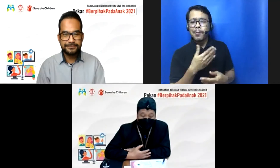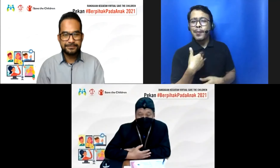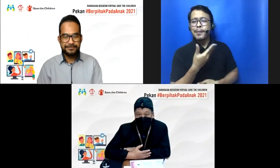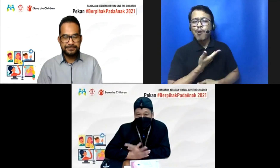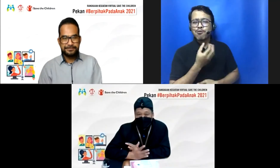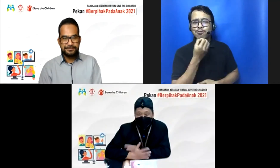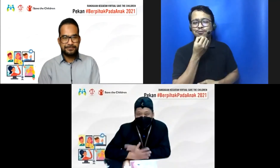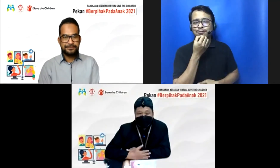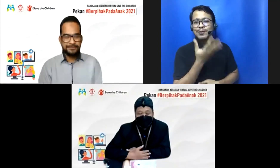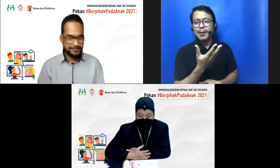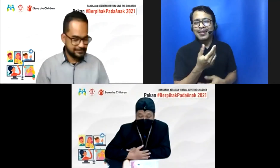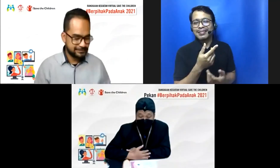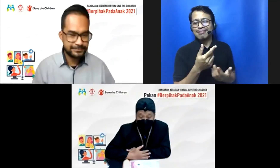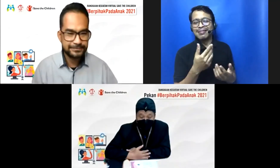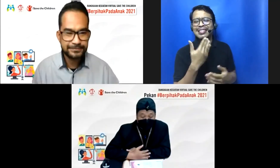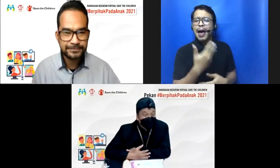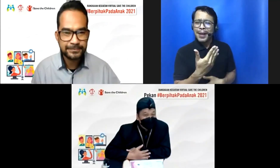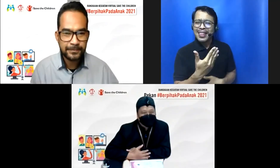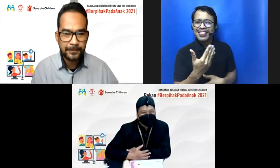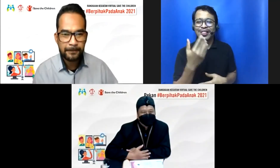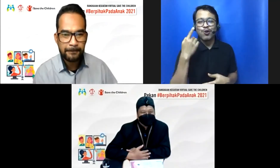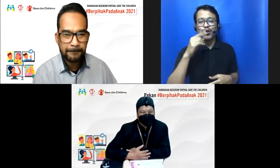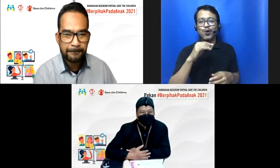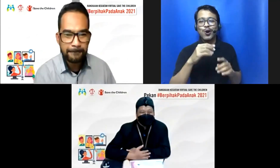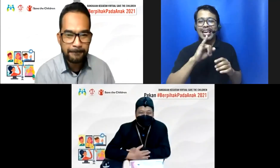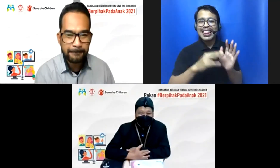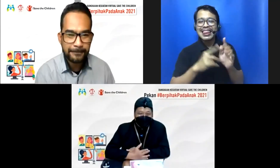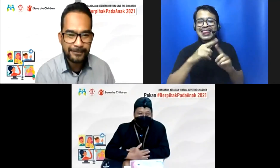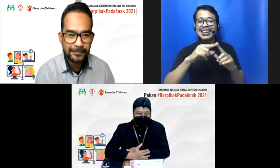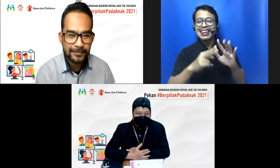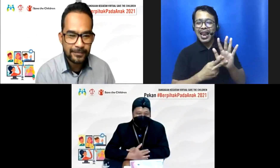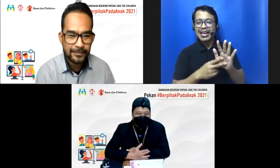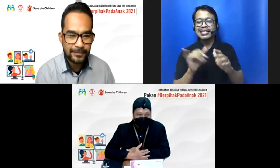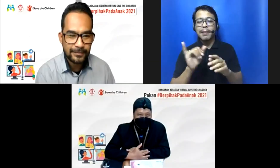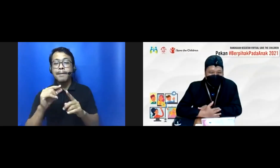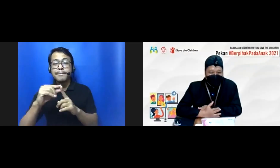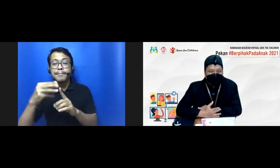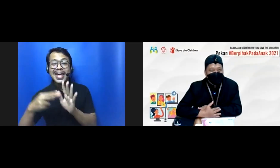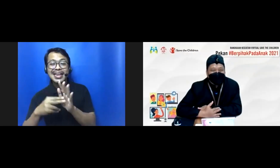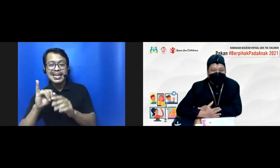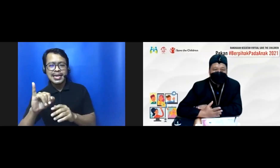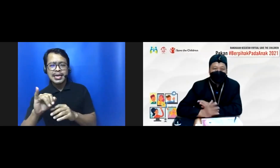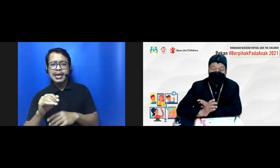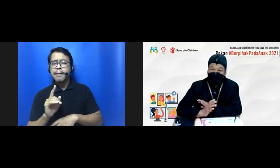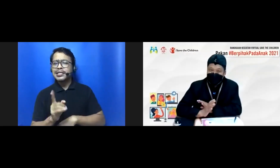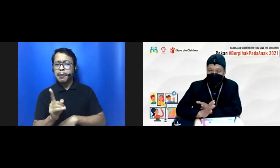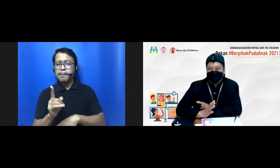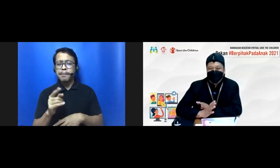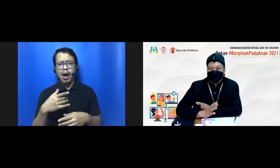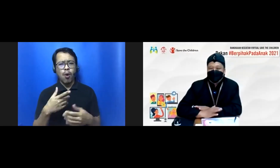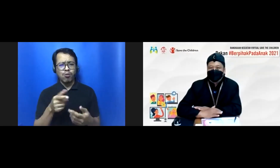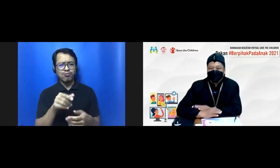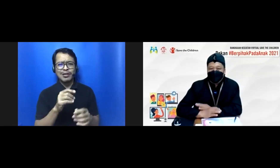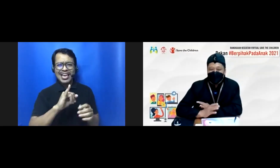Bandung, khususnya kepada Intan dan Penny, karena karya-karyanya mendapat